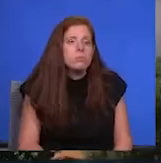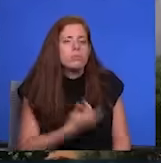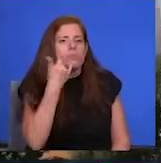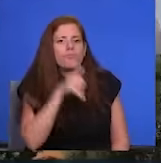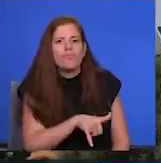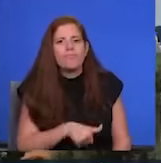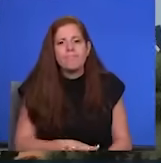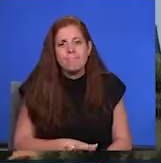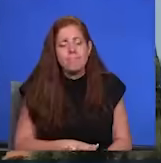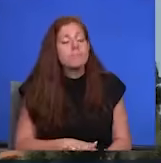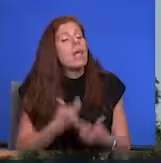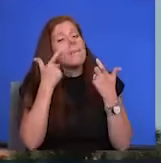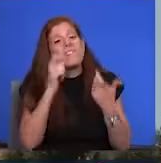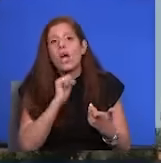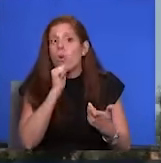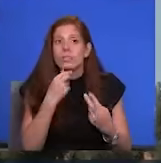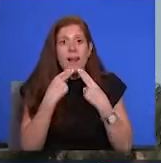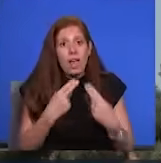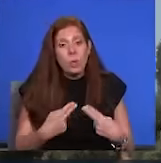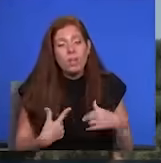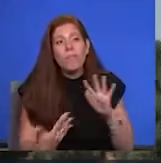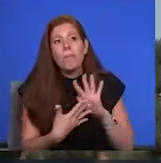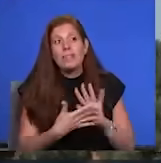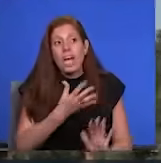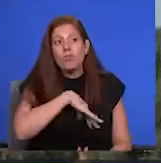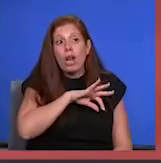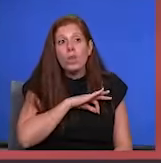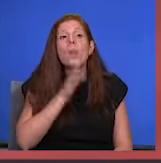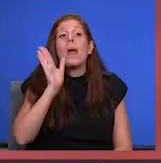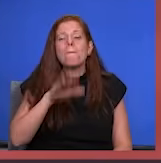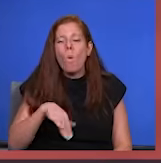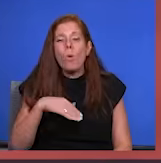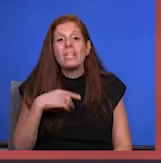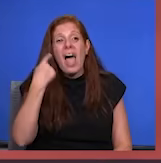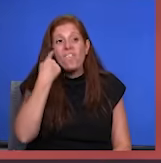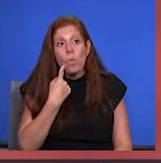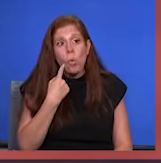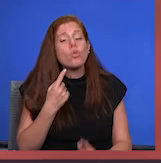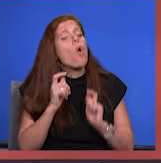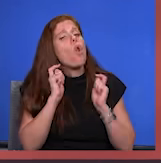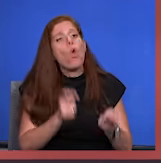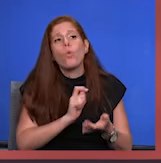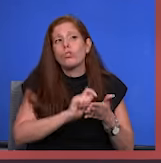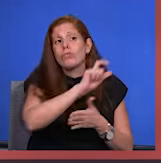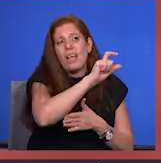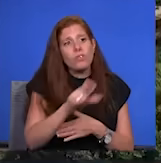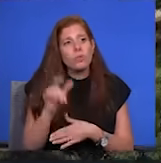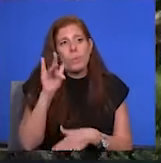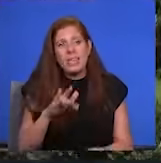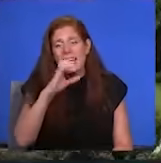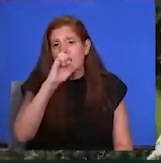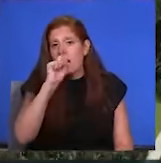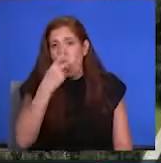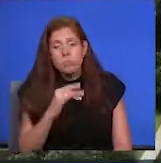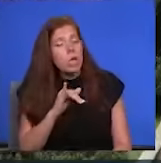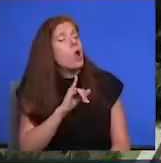המפקח אומנם לא רצה להשיב לנו, אבל מבדיקה שלנו, על אף העבירות, לא הוגש כתב אישום נגד כספי, לא הוצא צו הריסה,